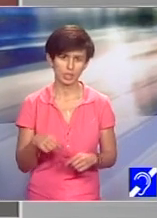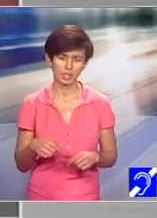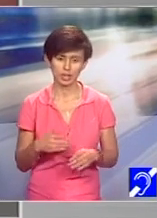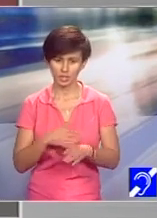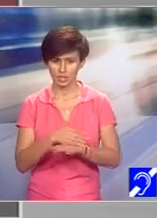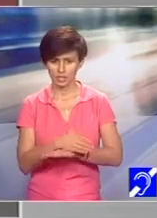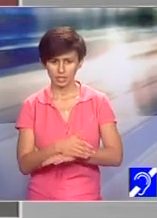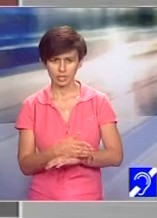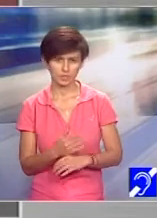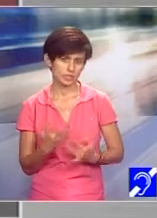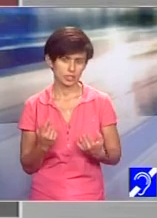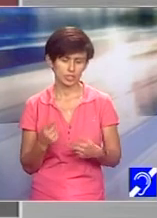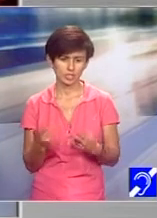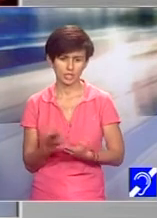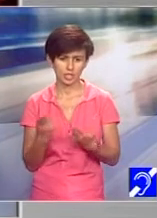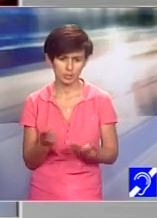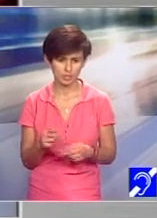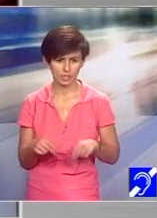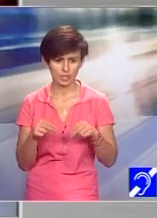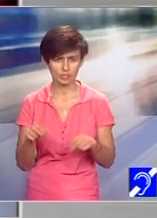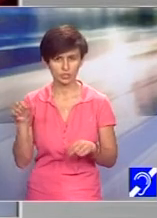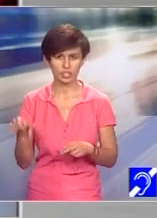prompt, să zicem, la Institutul Inimii aici în Cluj,